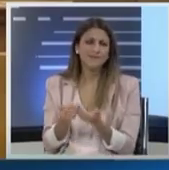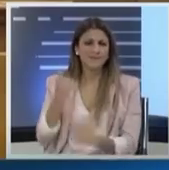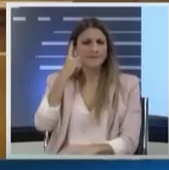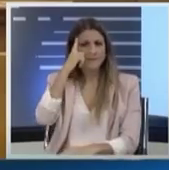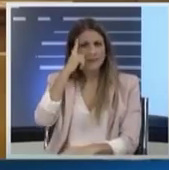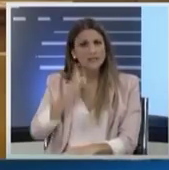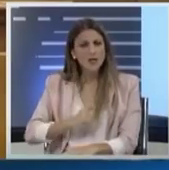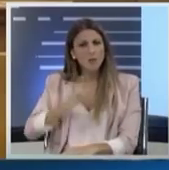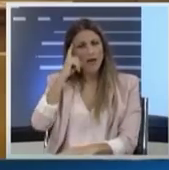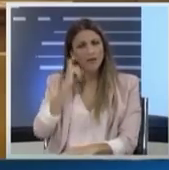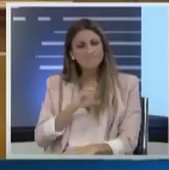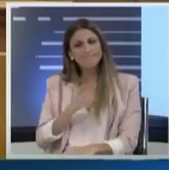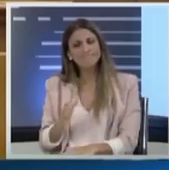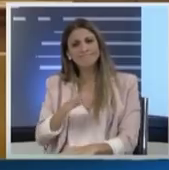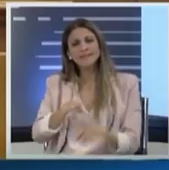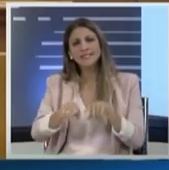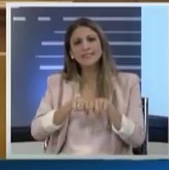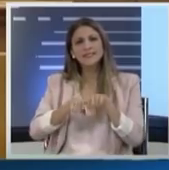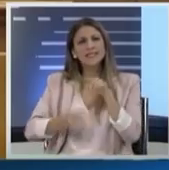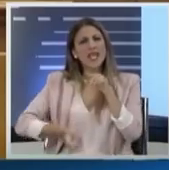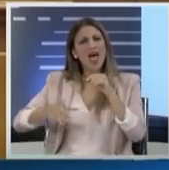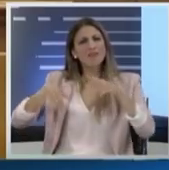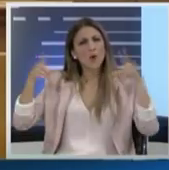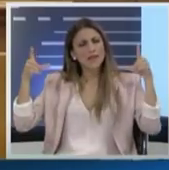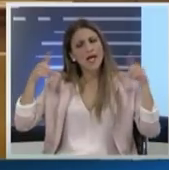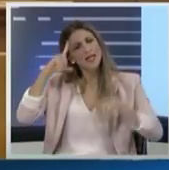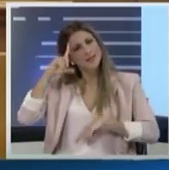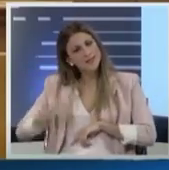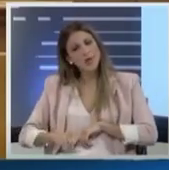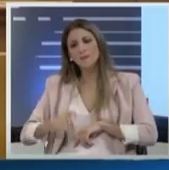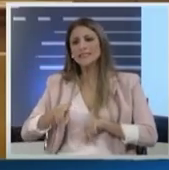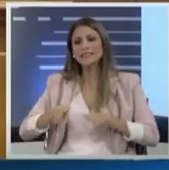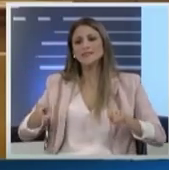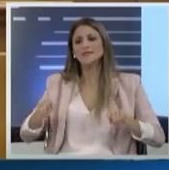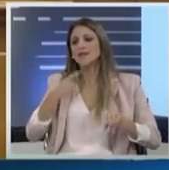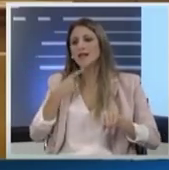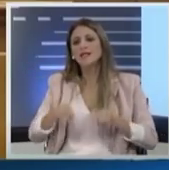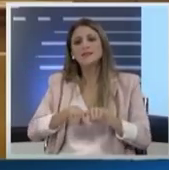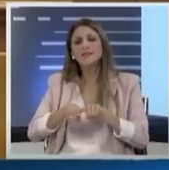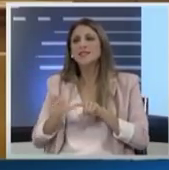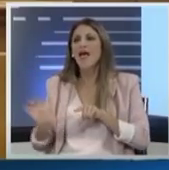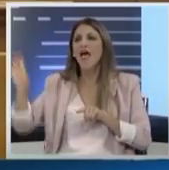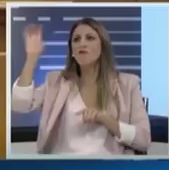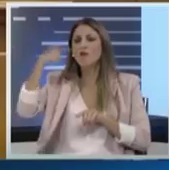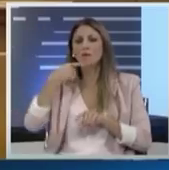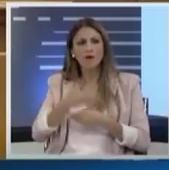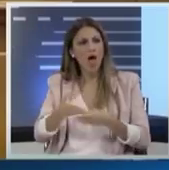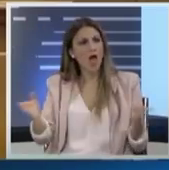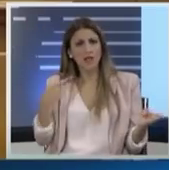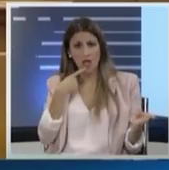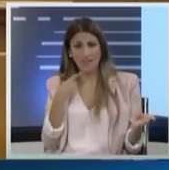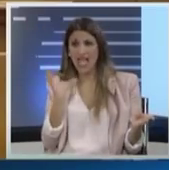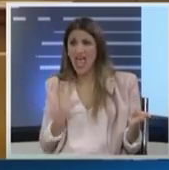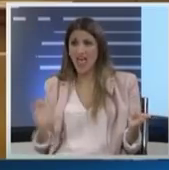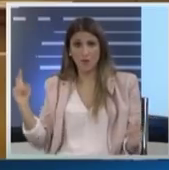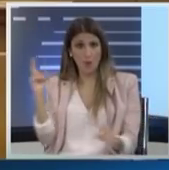ότι η θέση και η στάση σας είναι και απέναντι στους εταίρους μας, το είπατε εδώ στον Μοσχοβησί, ότι δεν πρέπει